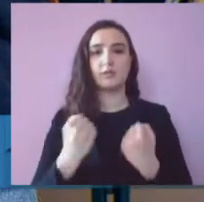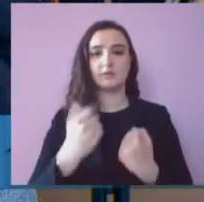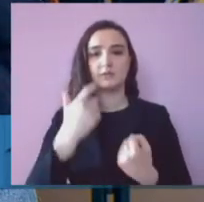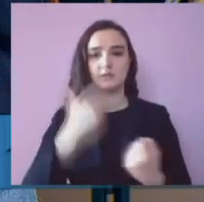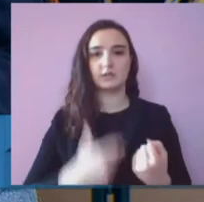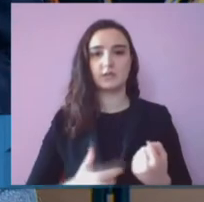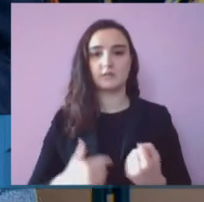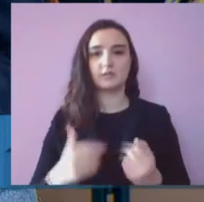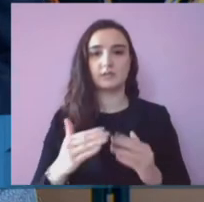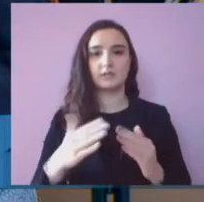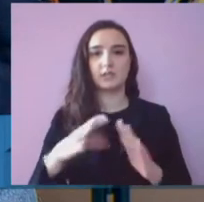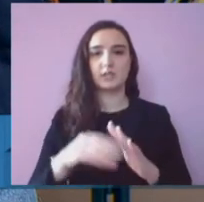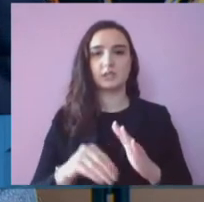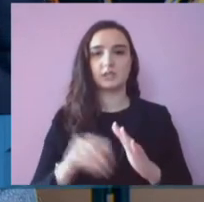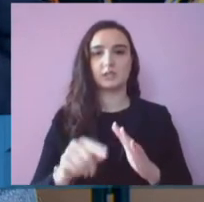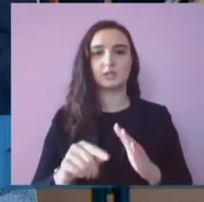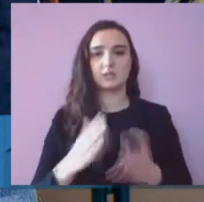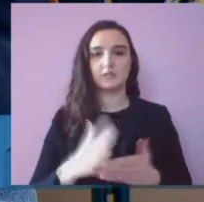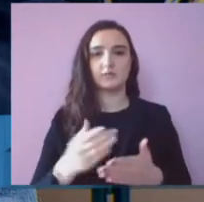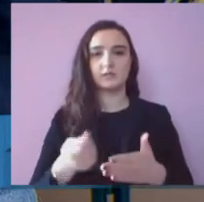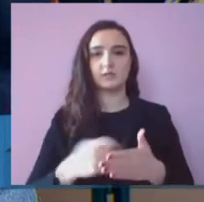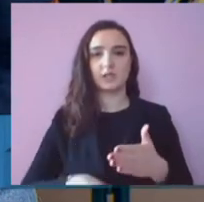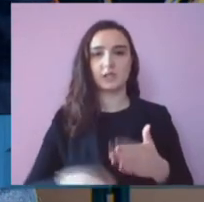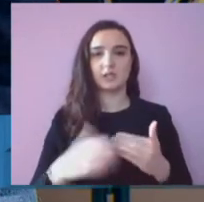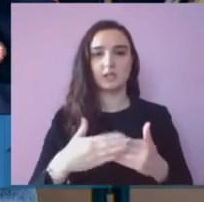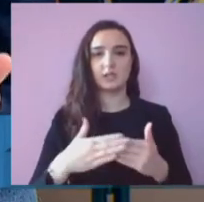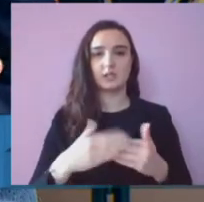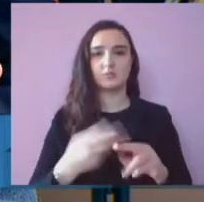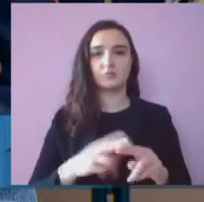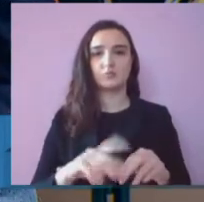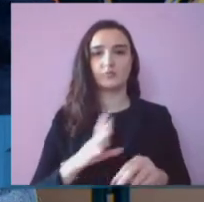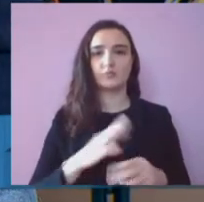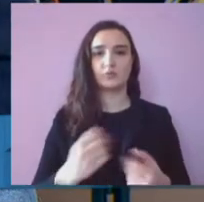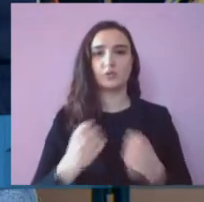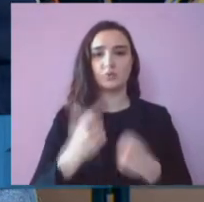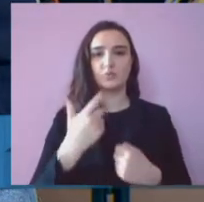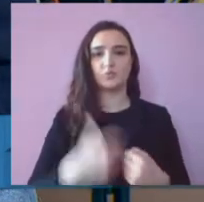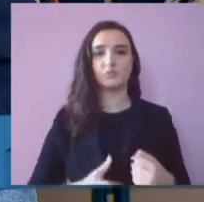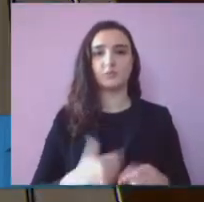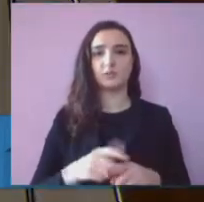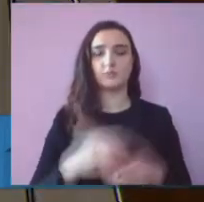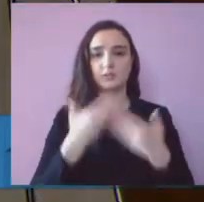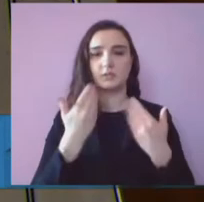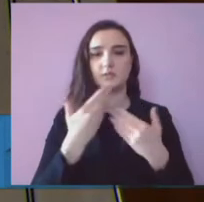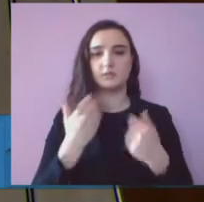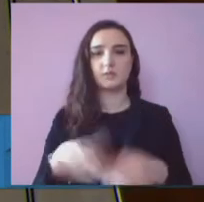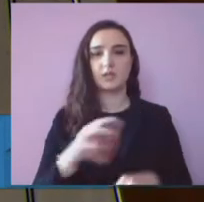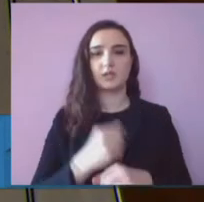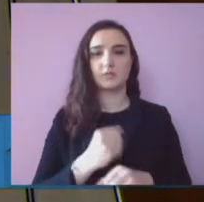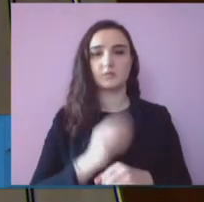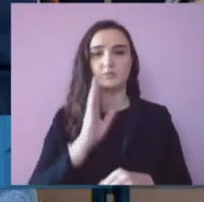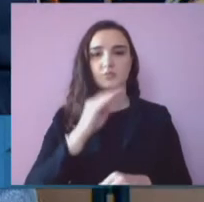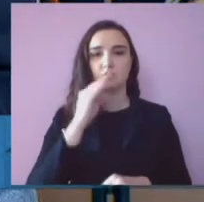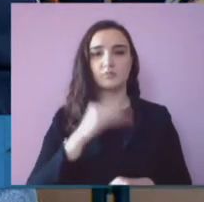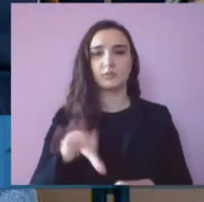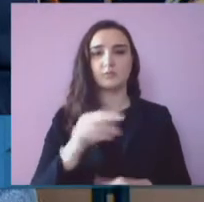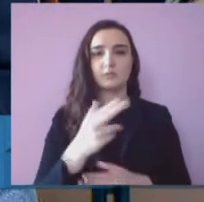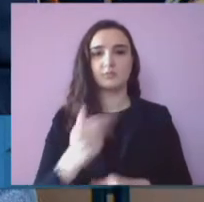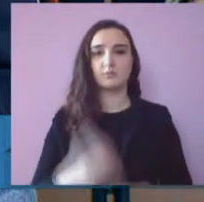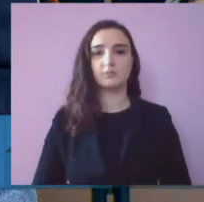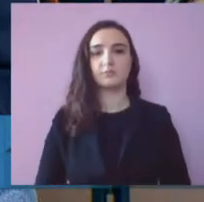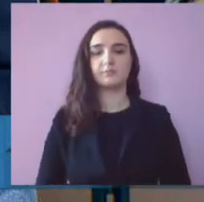სახლის საკეტი გვაქვს. Და მკეტავთ, იმიტომ რომ ვიყოთ დაცულები, ხო ეს ძალიან მარტივია. ამას აკეთებს მშობელი ბავშვი. თავისთავად, მხოლოდ და